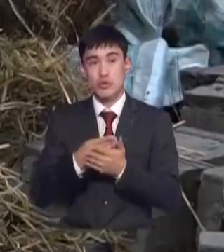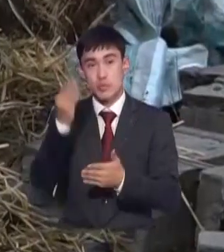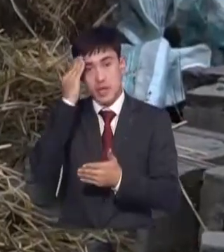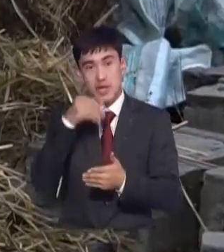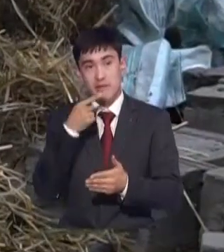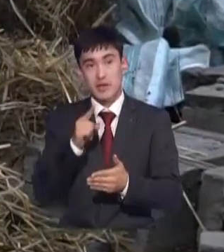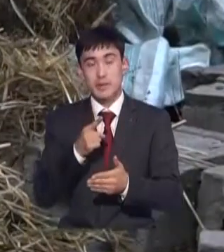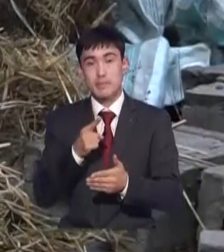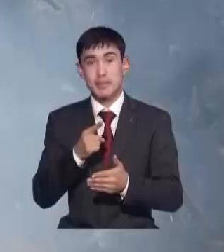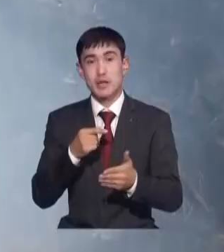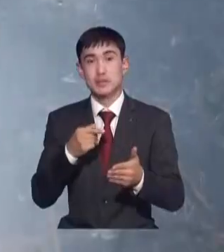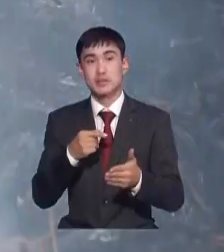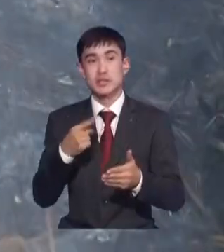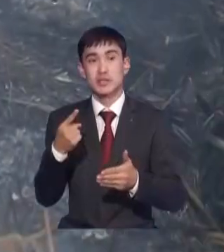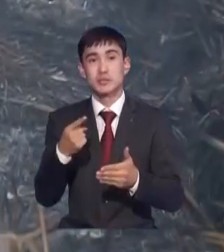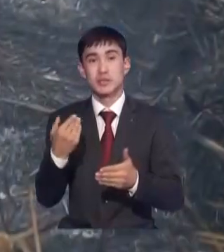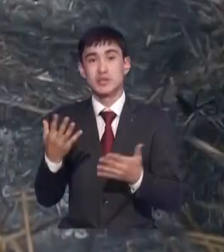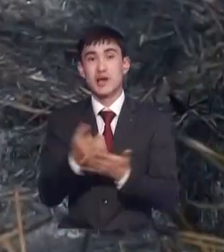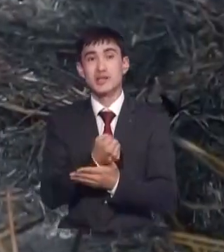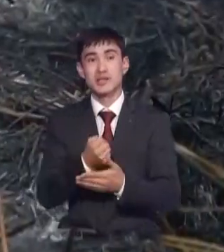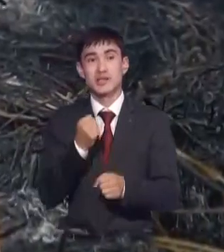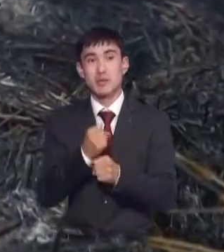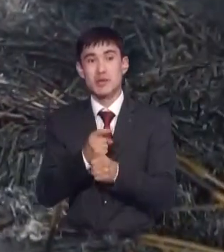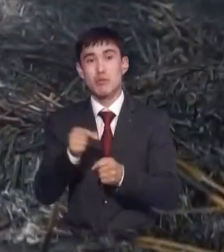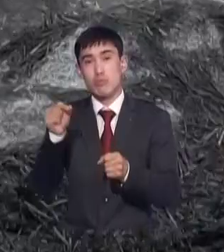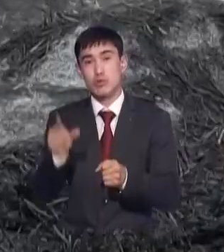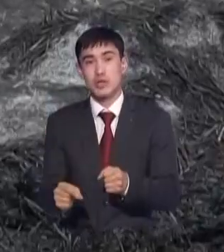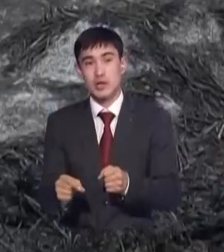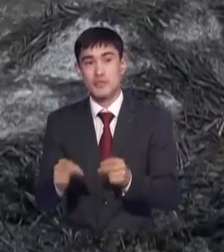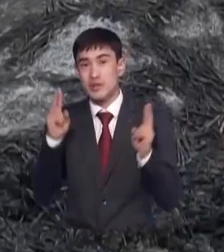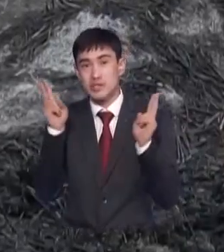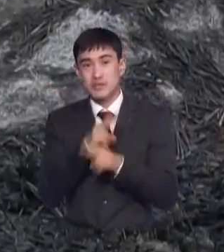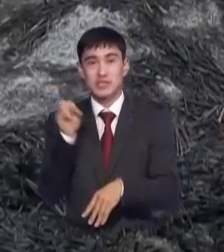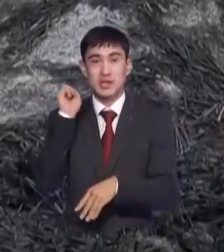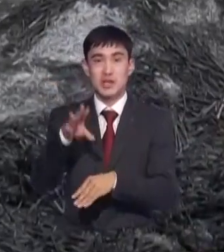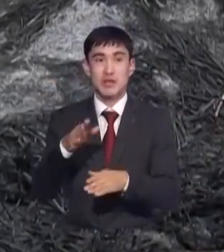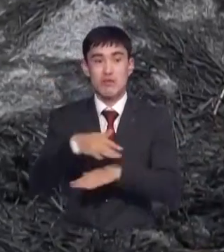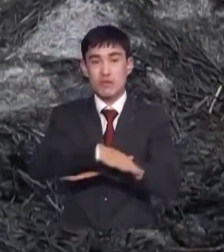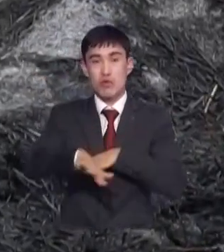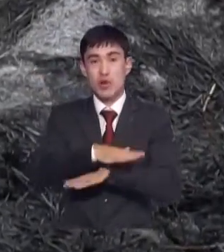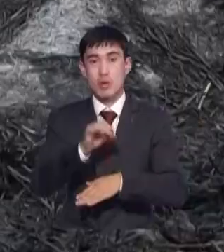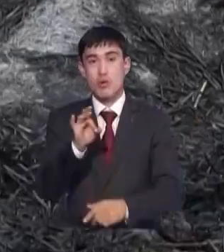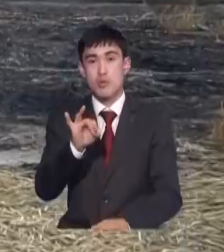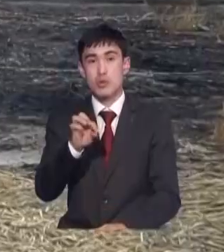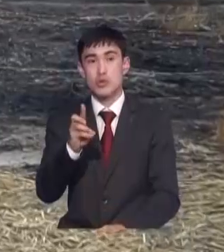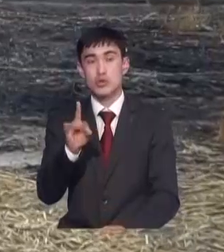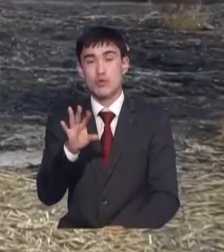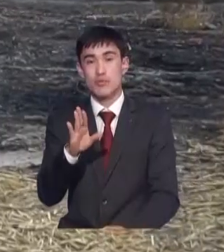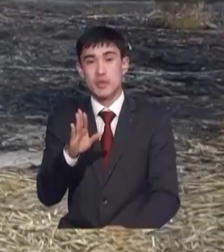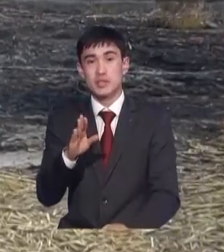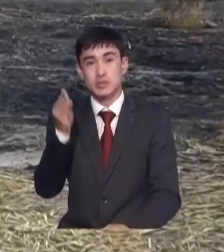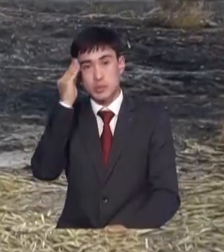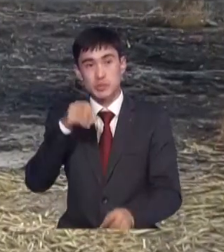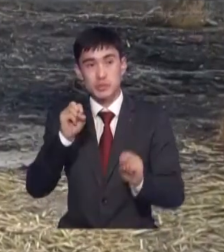они подкрепляют доводами, а именно найденной самодельной бутылкой. Ее неизвестные закинули во двор Аймухамбета Кужикова с